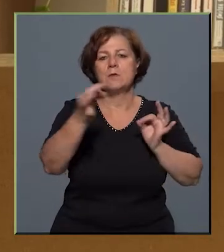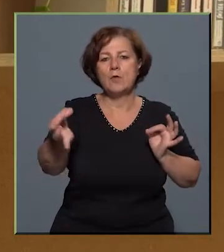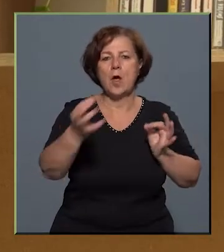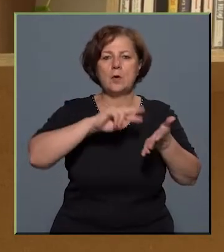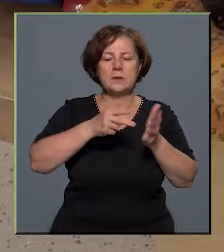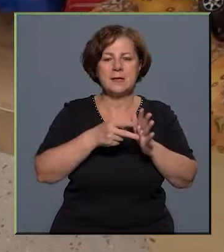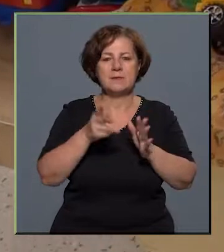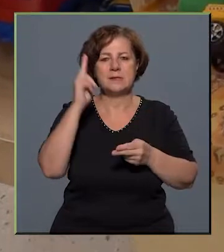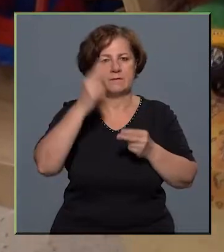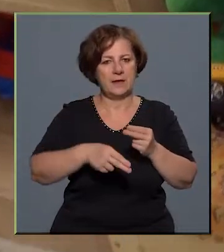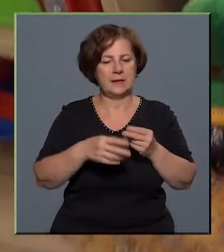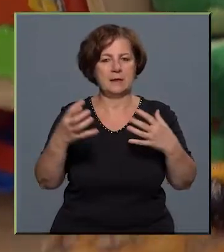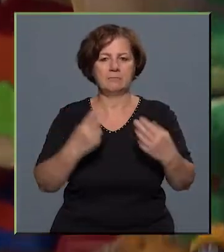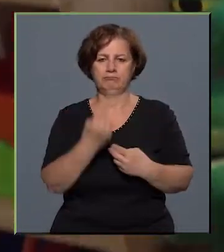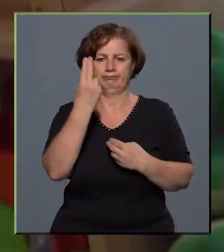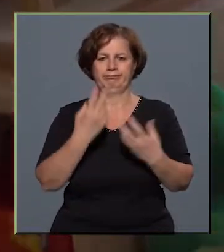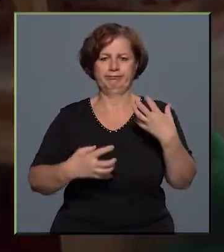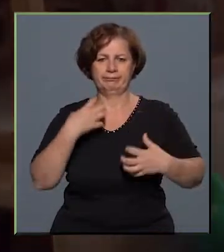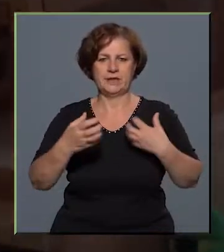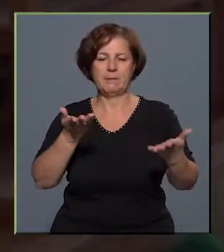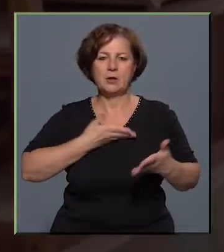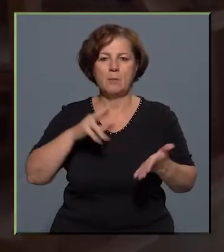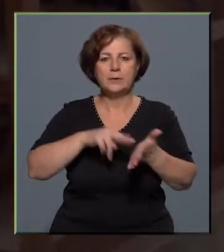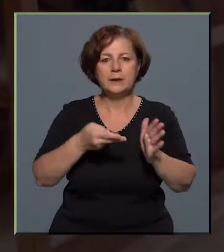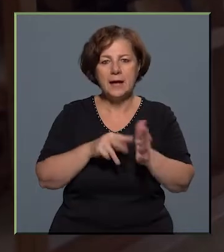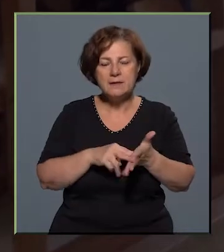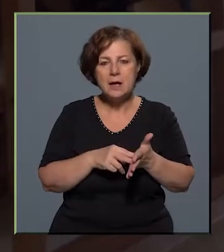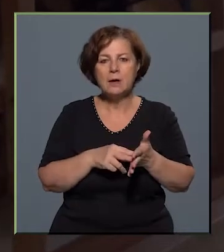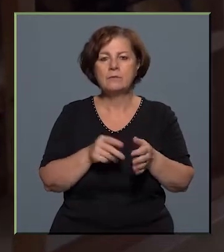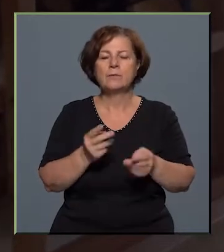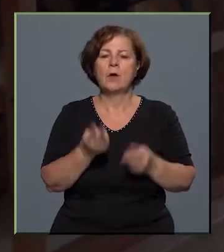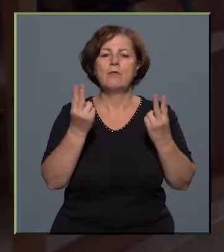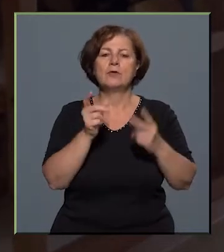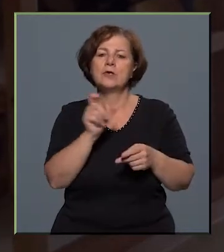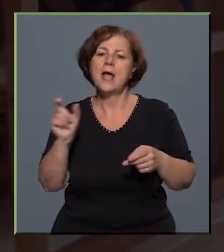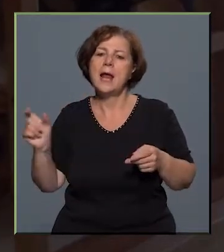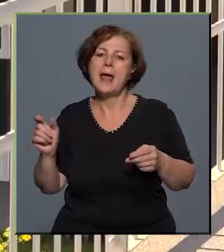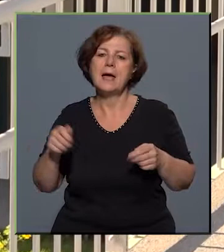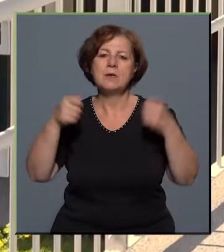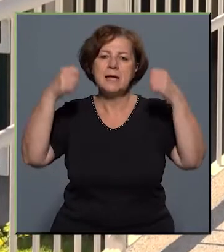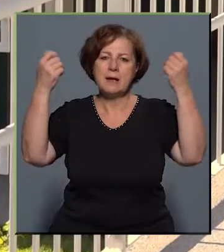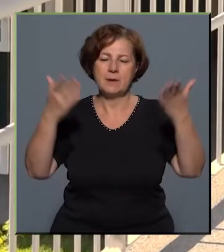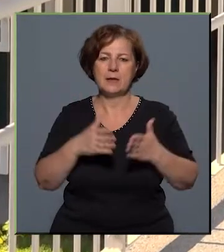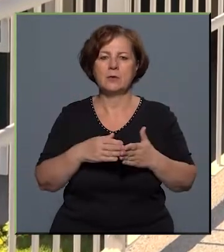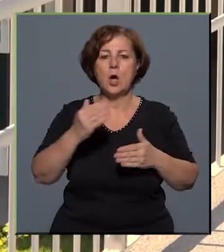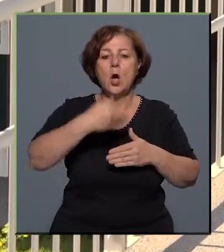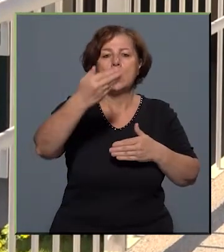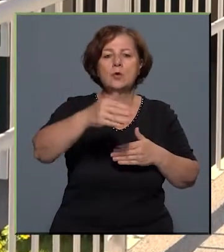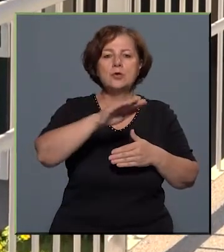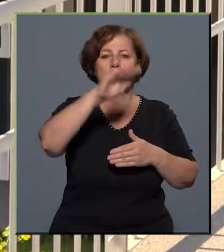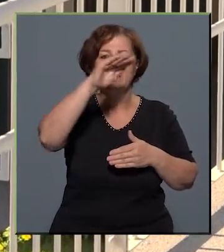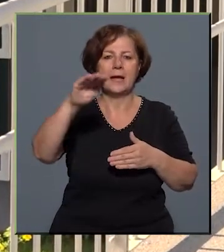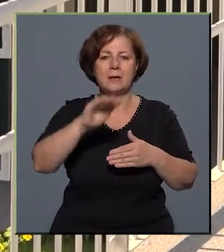ez mindvégig egy nagyon fontos szerepet kapott a tervezésnél. Fontos eleme az épületnek, hogy a külső teraszok